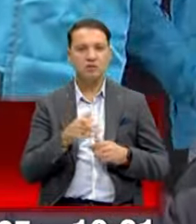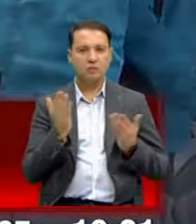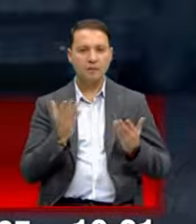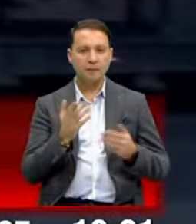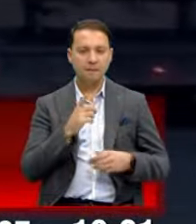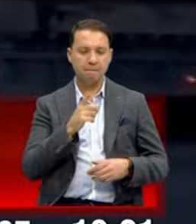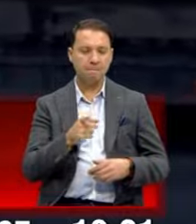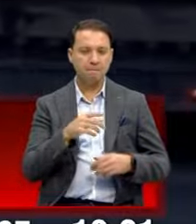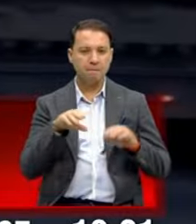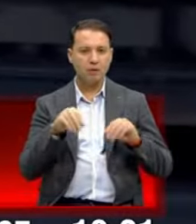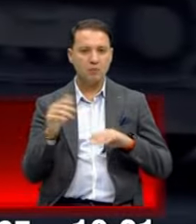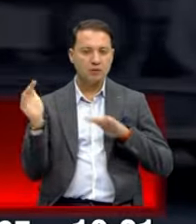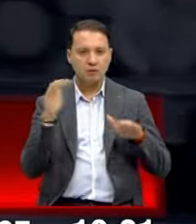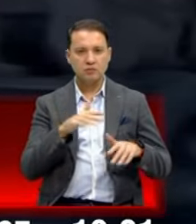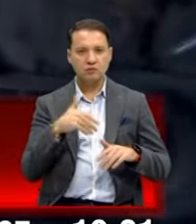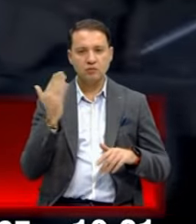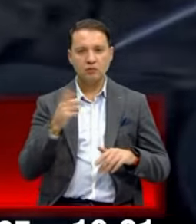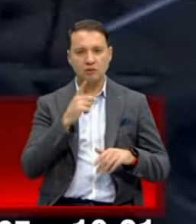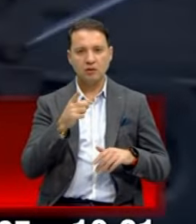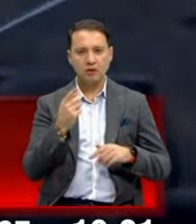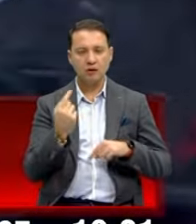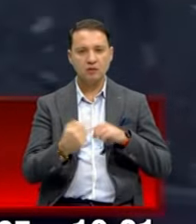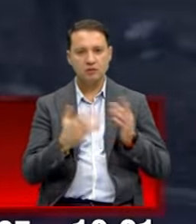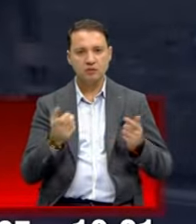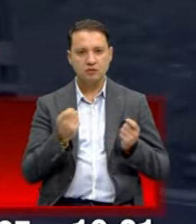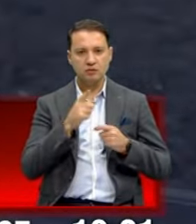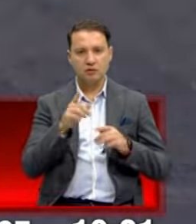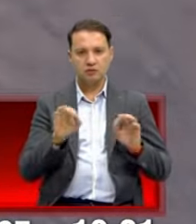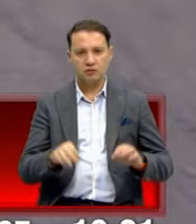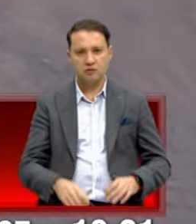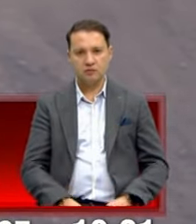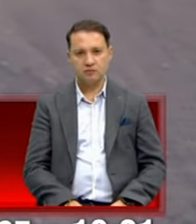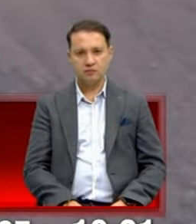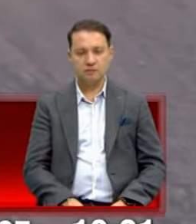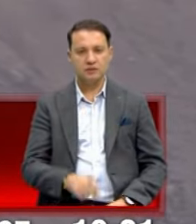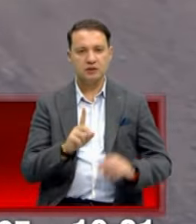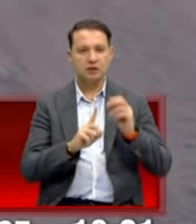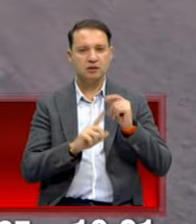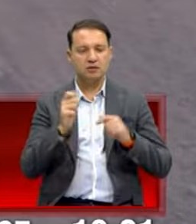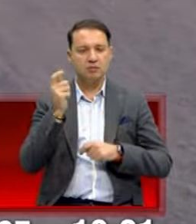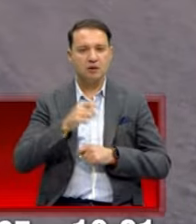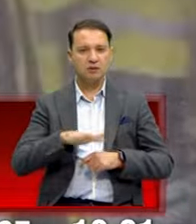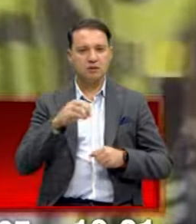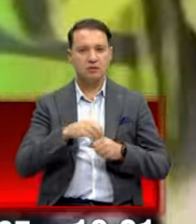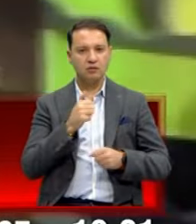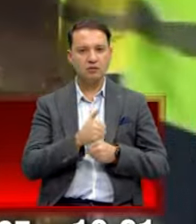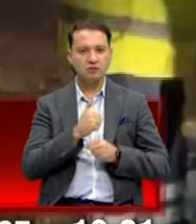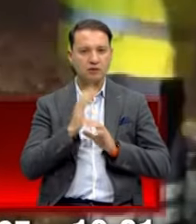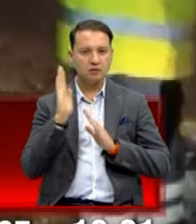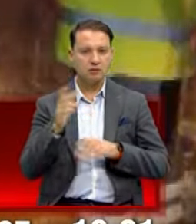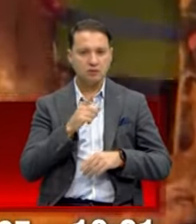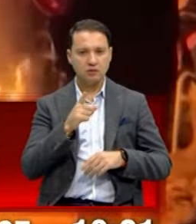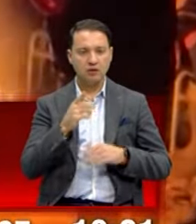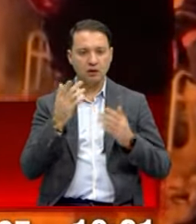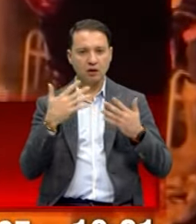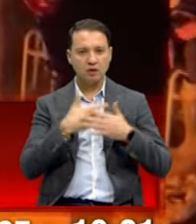Enkaza ulaşılmadı. Toprak kaymasından hemen sonra arama kurtarma çalışmaları başlatıldı. İliç'teki maden sahasına ekipler sevk edildi.